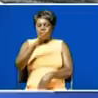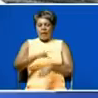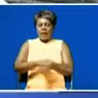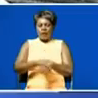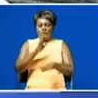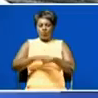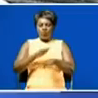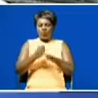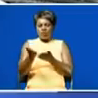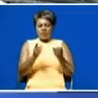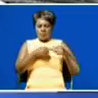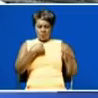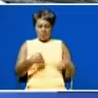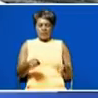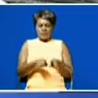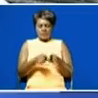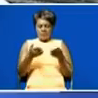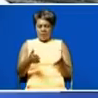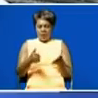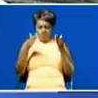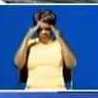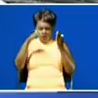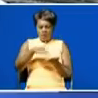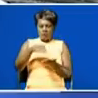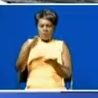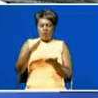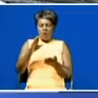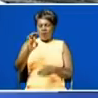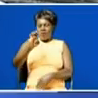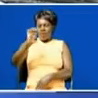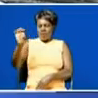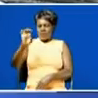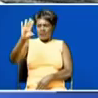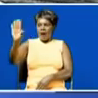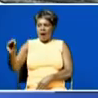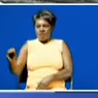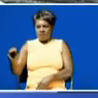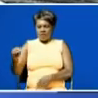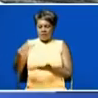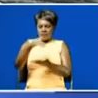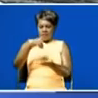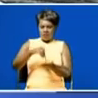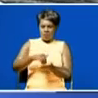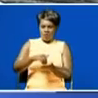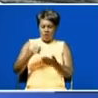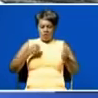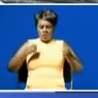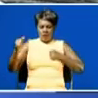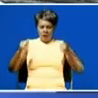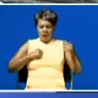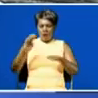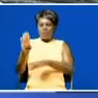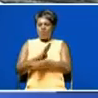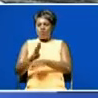moyo. Na tunakwenda mbele zaidi sasa kwa nchi za Afrika Mashariki na Kati, Rwanda, Burundi na